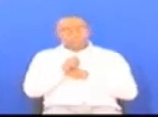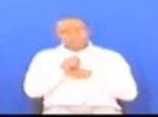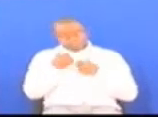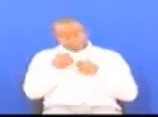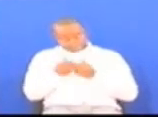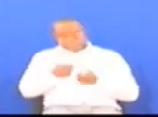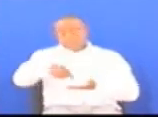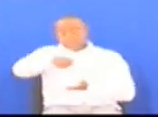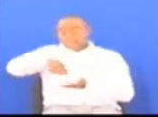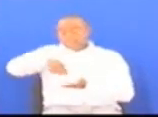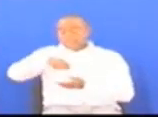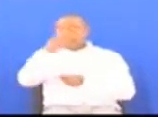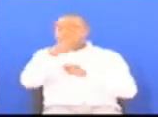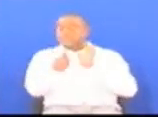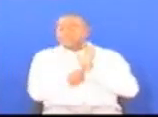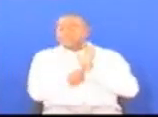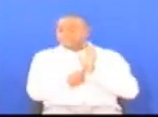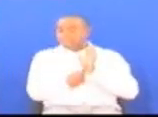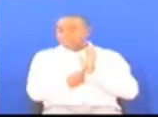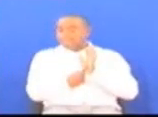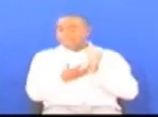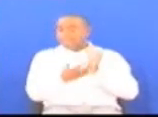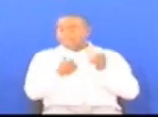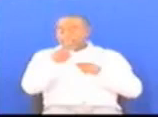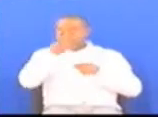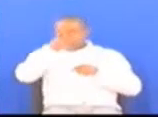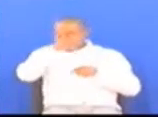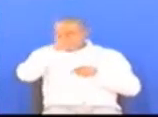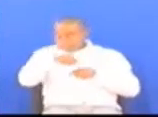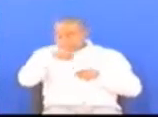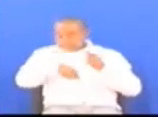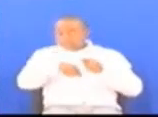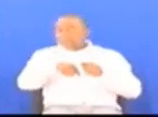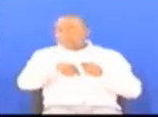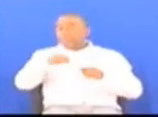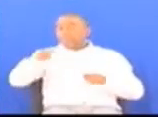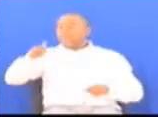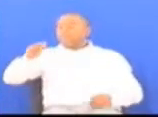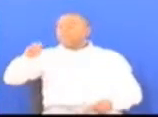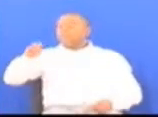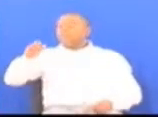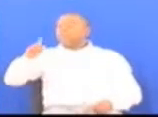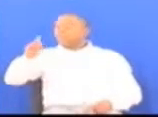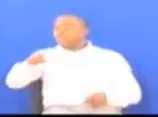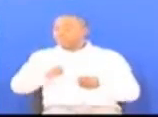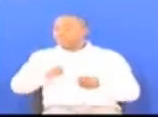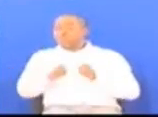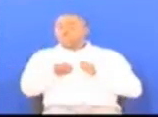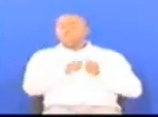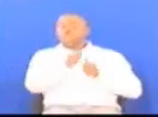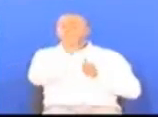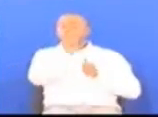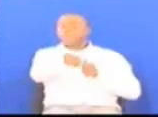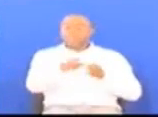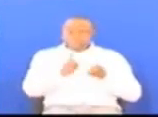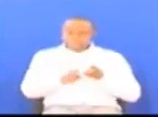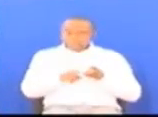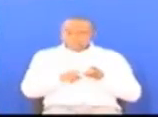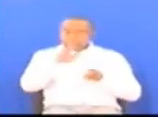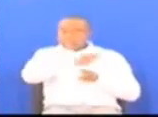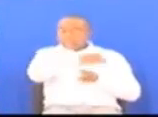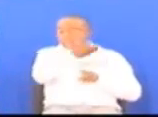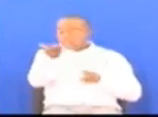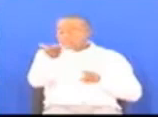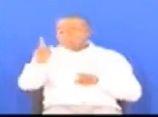26 ambayo na Makambako ipo na Wangi Ng'ombe ipo na Njombe mjini ipo na mahala pengine